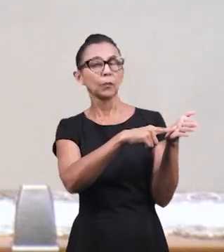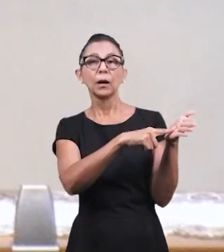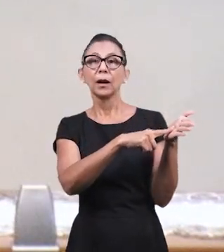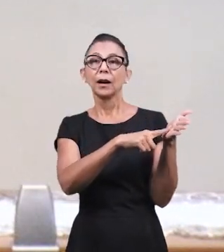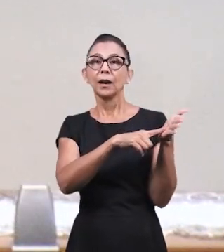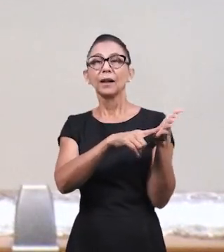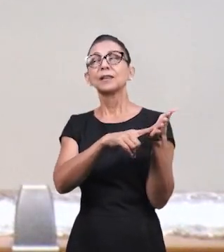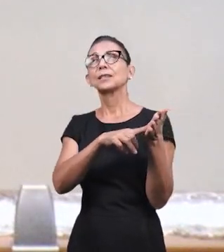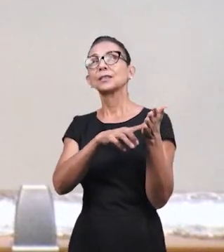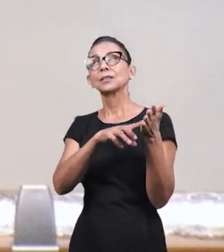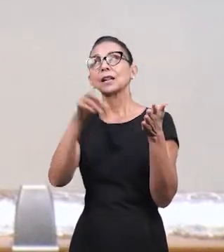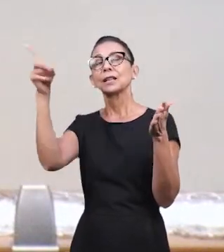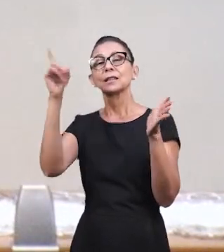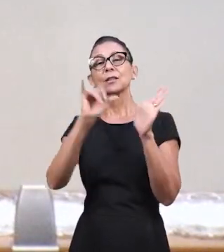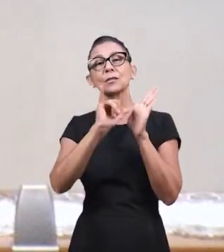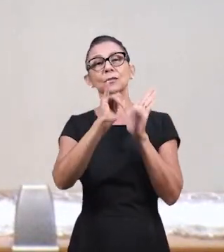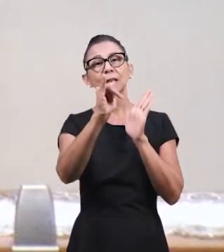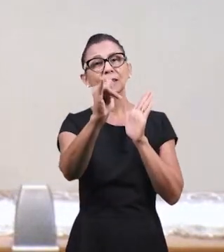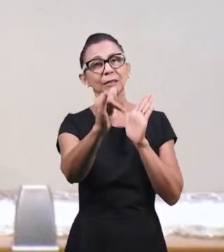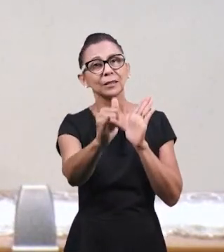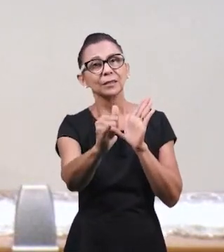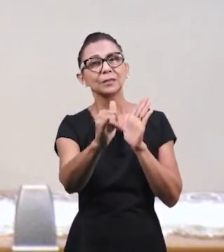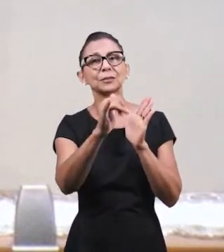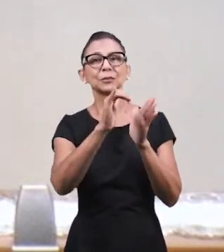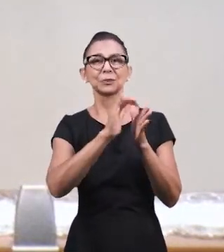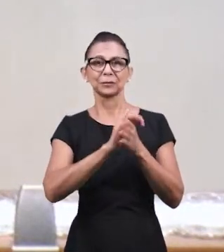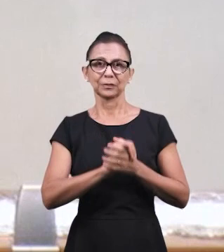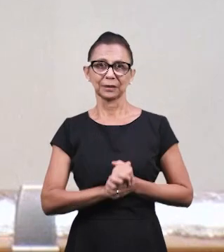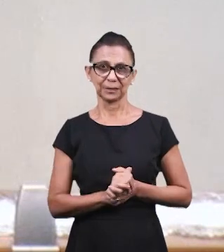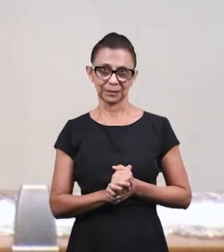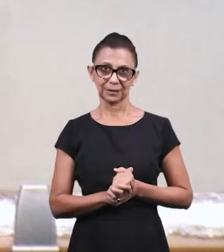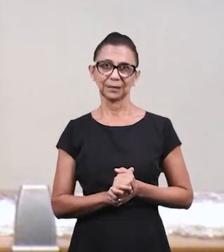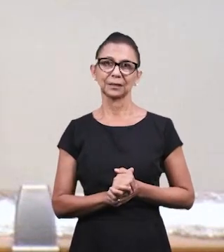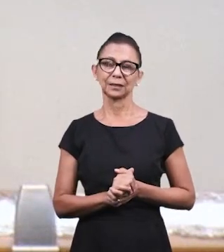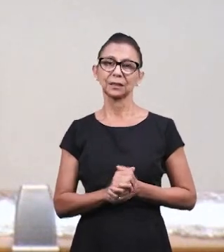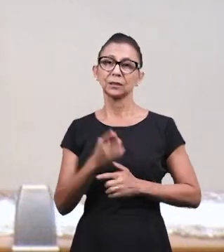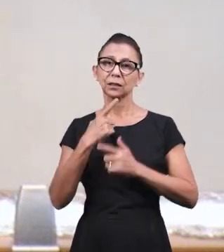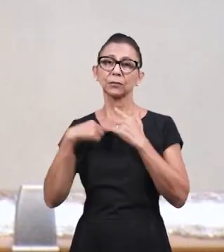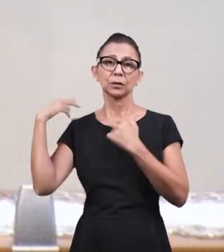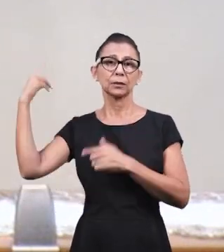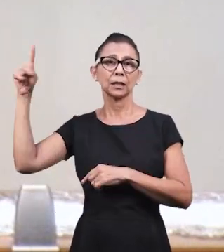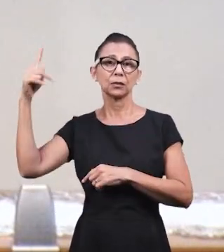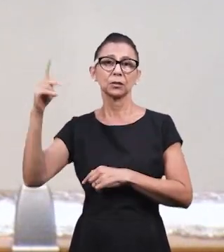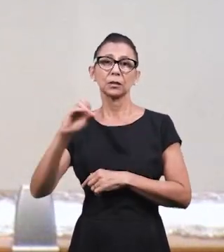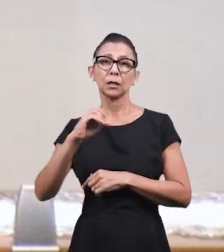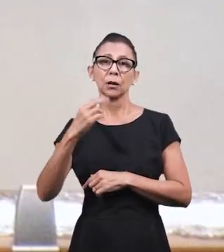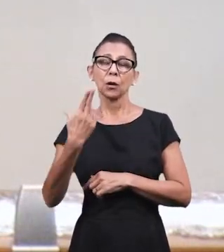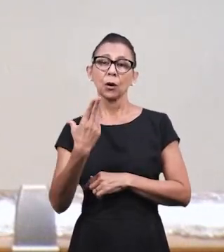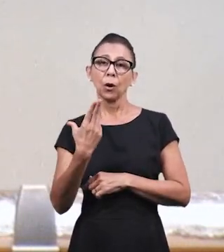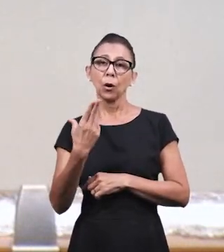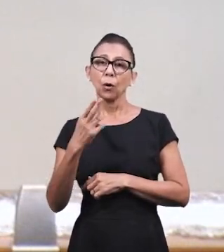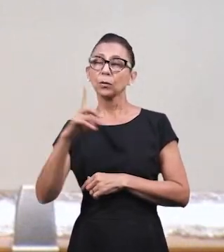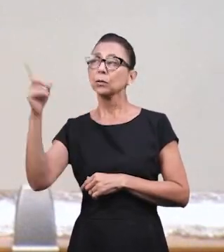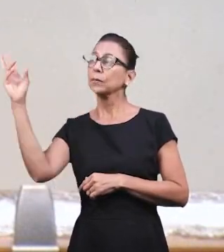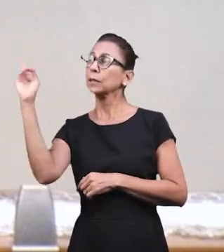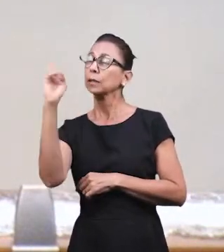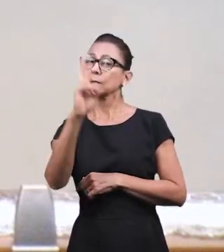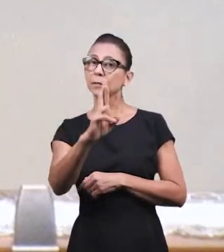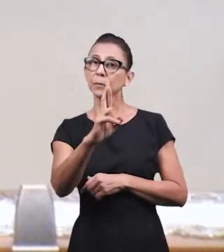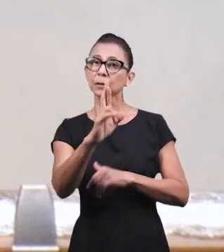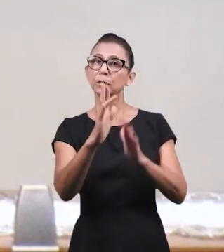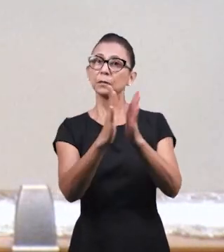ваш ваш упадет ваш взгляд это бог проговорит к вашему сердцу или